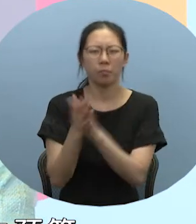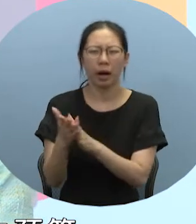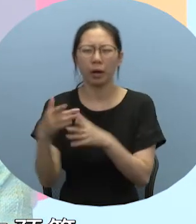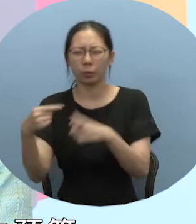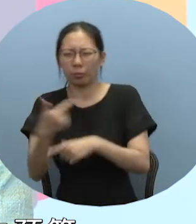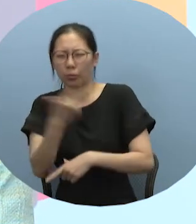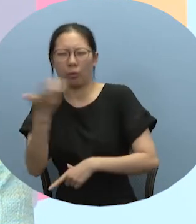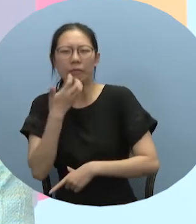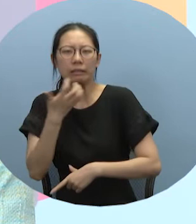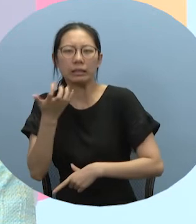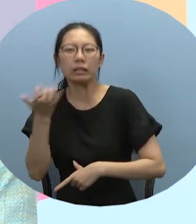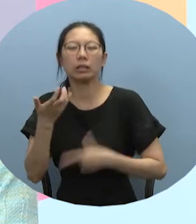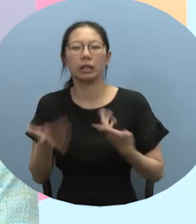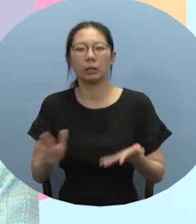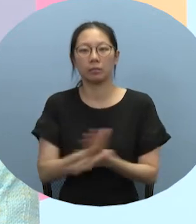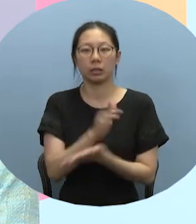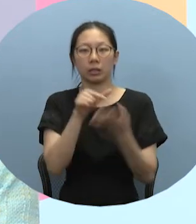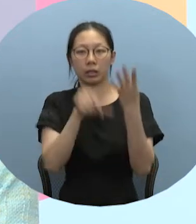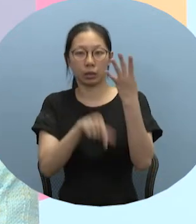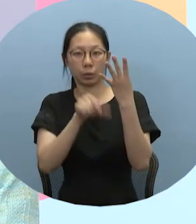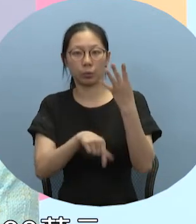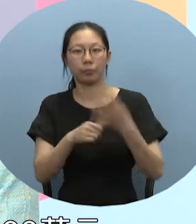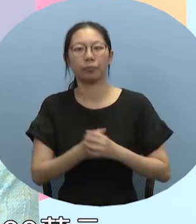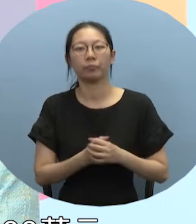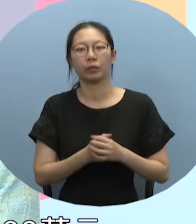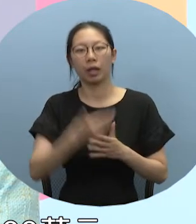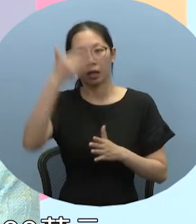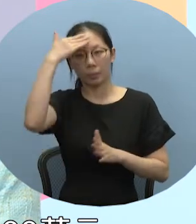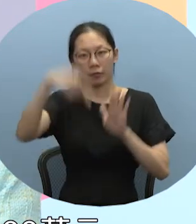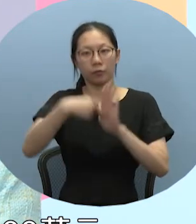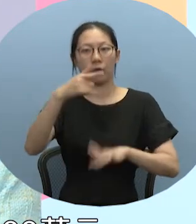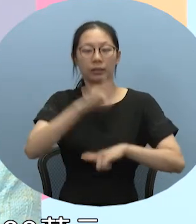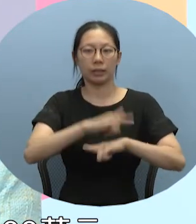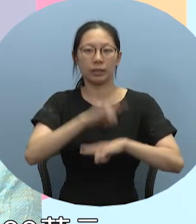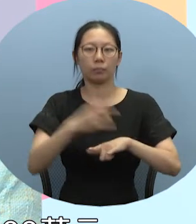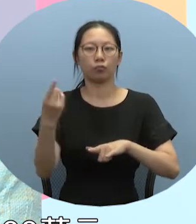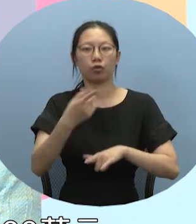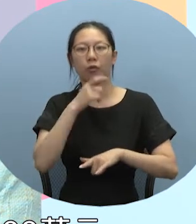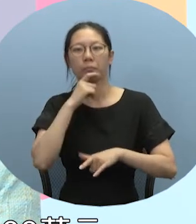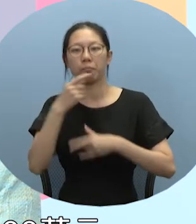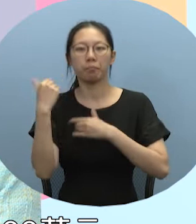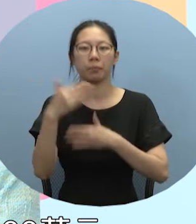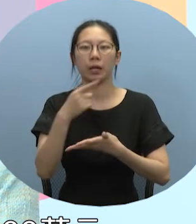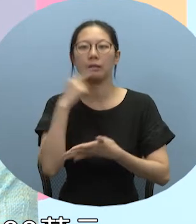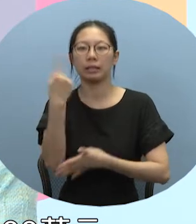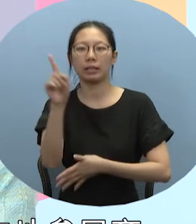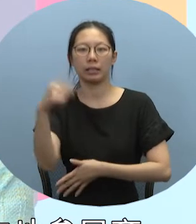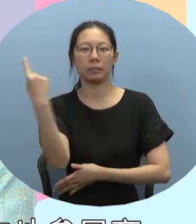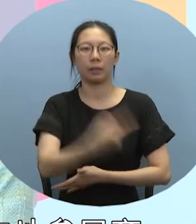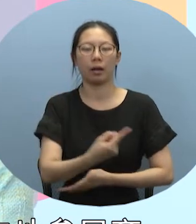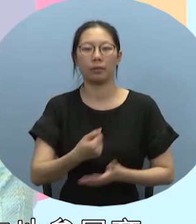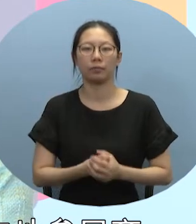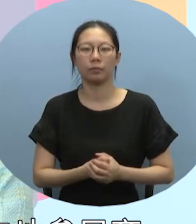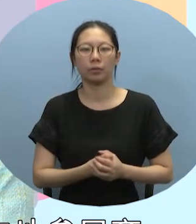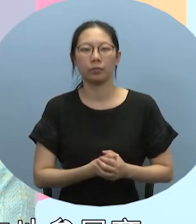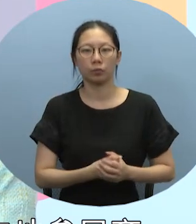失預算，因此政府在今年四月在防疫抗疫基金下面再撥出1000萬元，為每